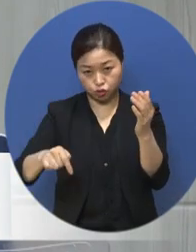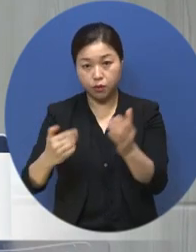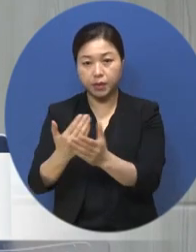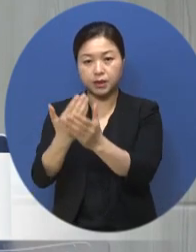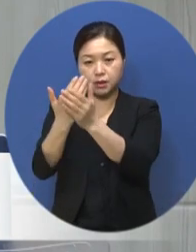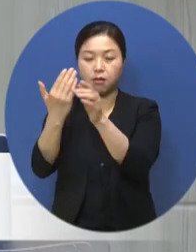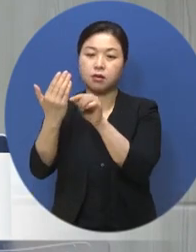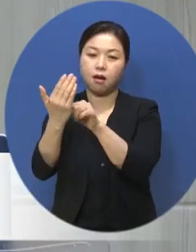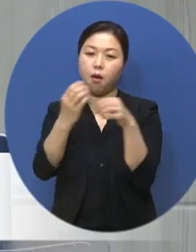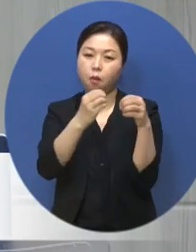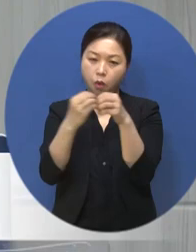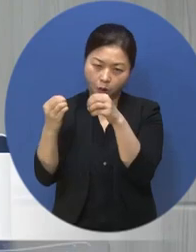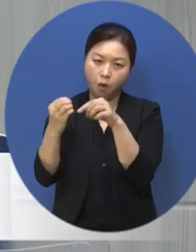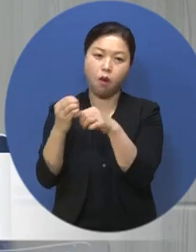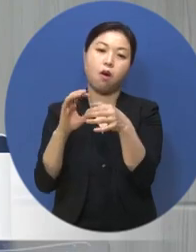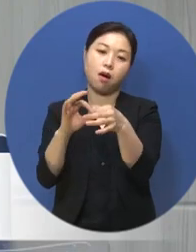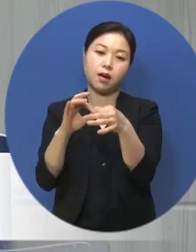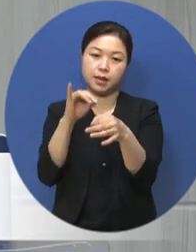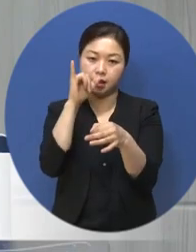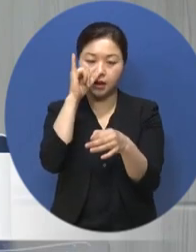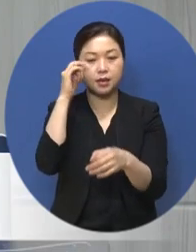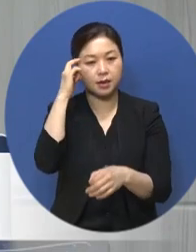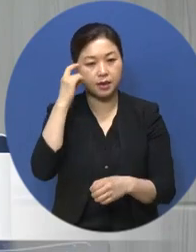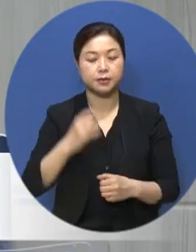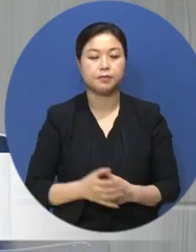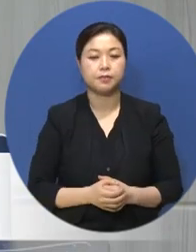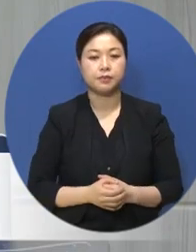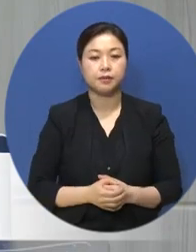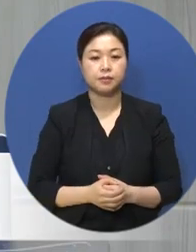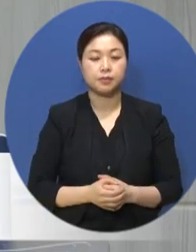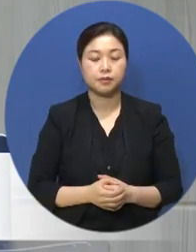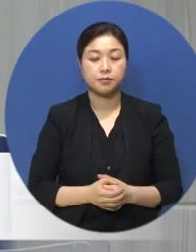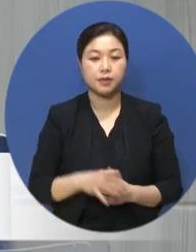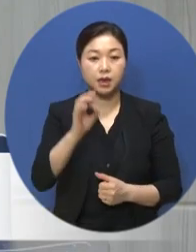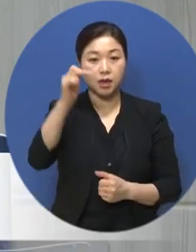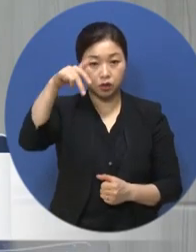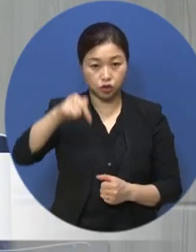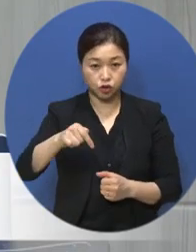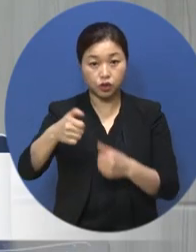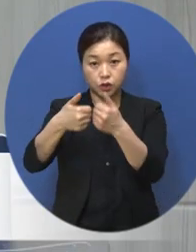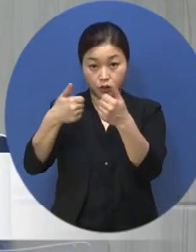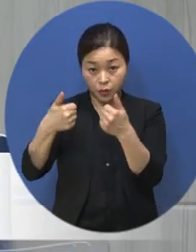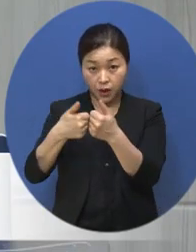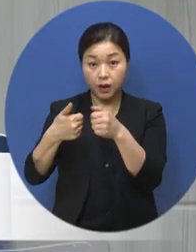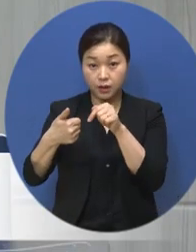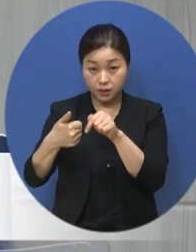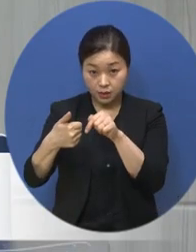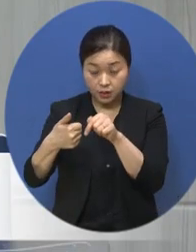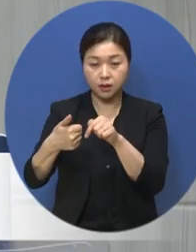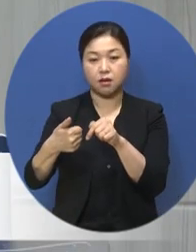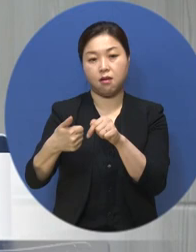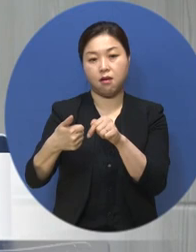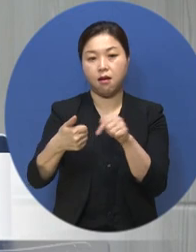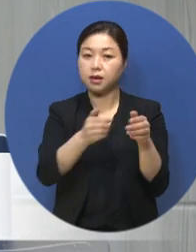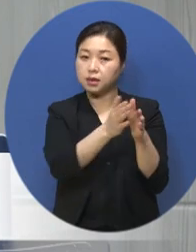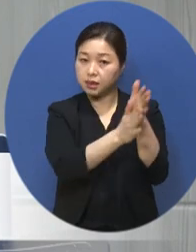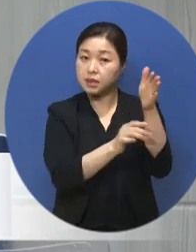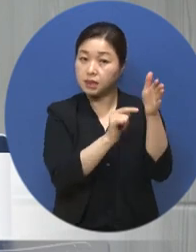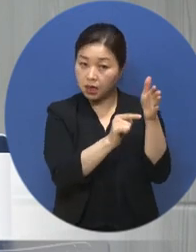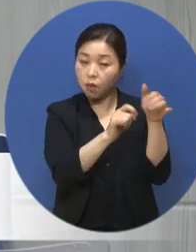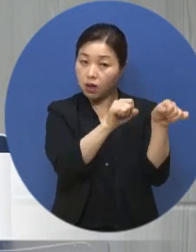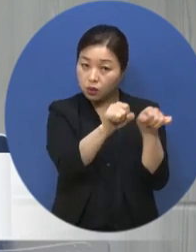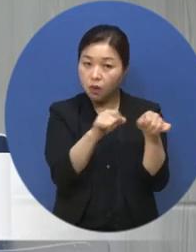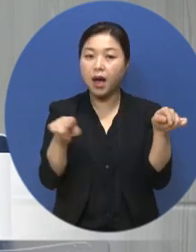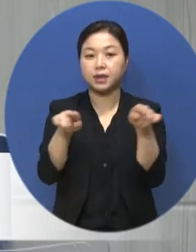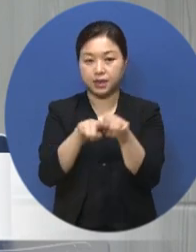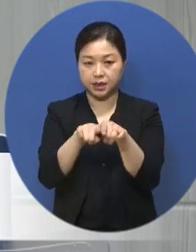크나큰 밑거름이 될 수 있을 거라 믿고 있습니다. 앞으로 양주시의회는 우리 시와 함께